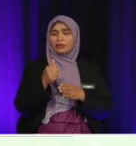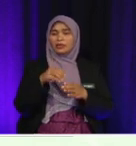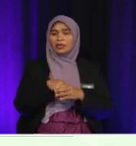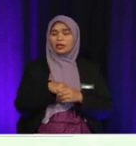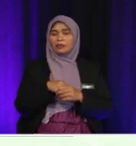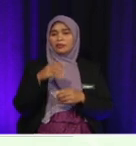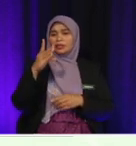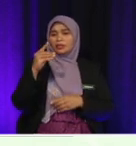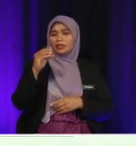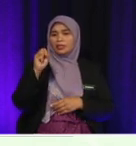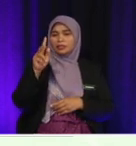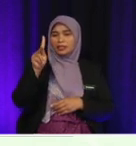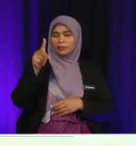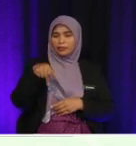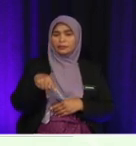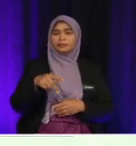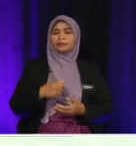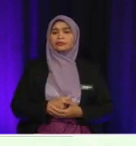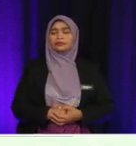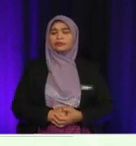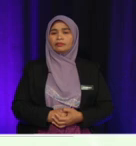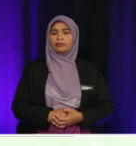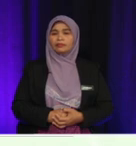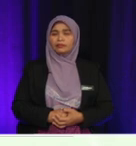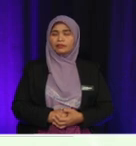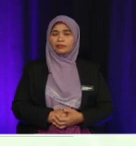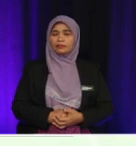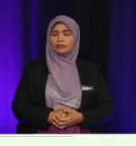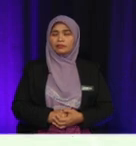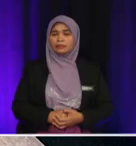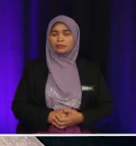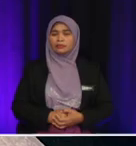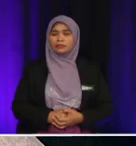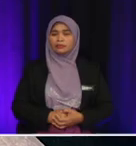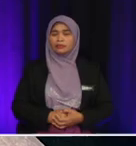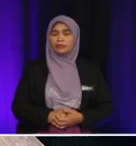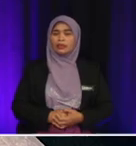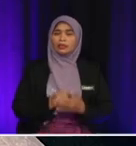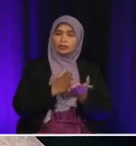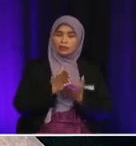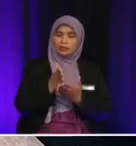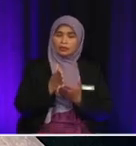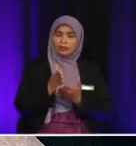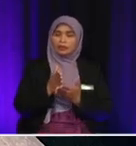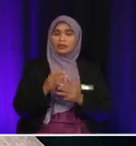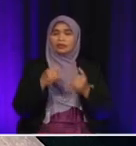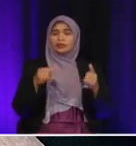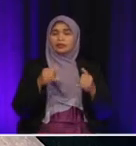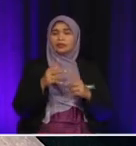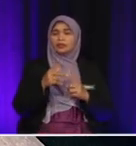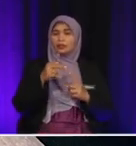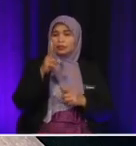dskp ya dokumen standard kurikulum dan pentaksiranusnya jenis yang kedua